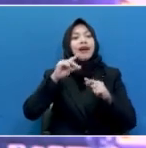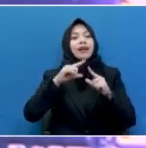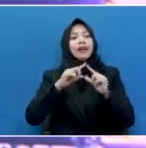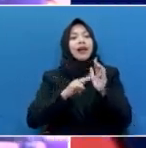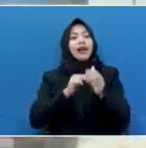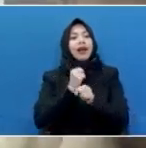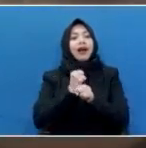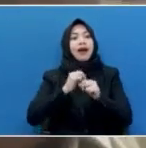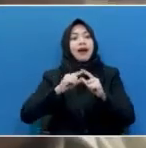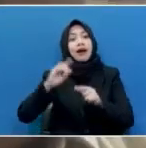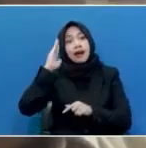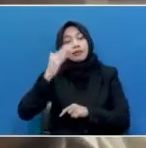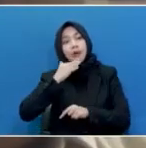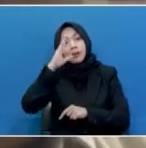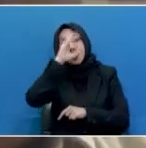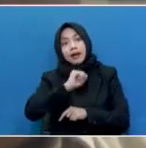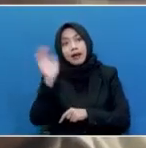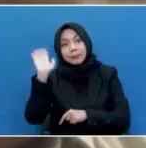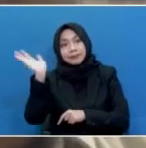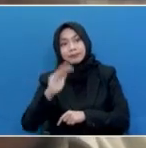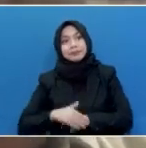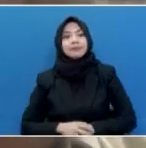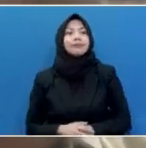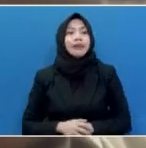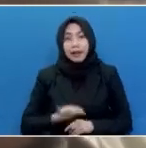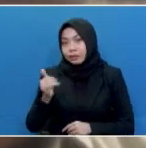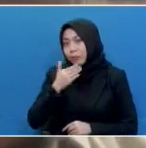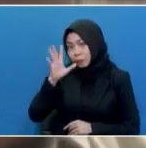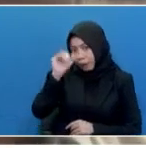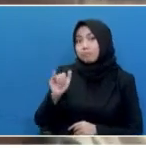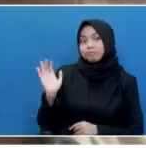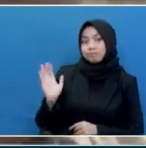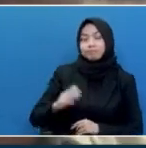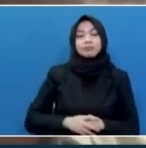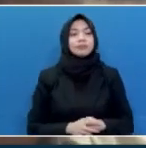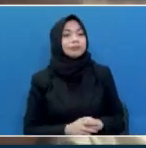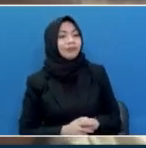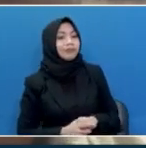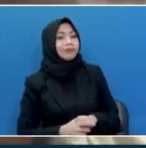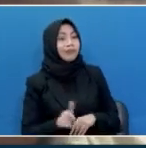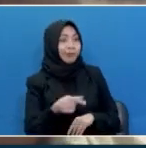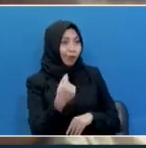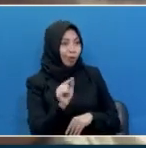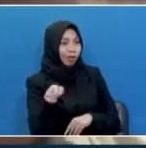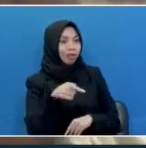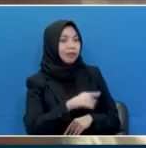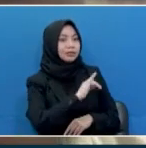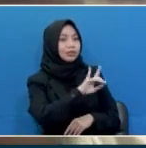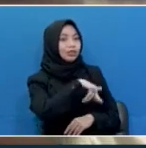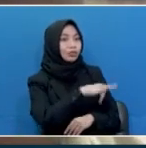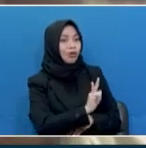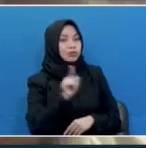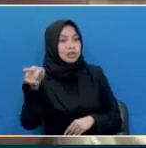bersama kami di Kompas malam Salam sehat masanggaam sehat Mas Anda melihatnya ini sebagai penegasan begitu bahwa